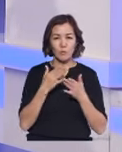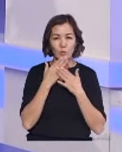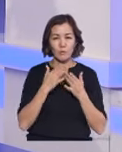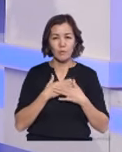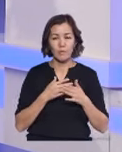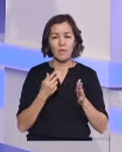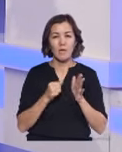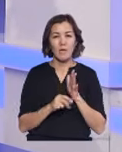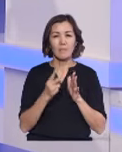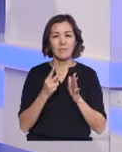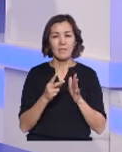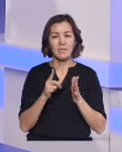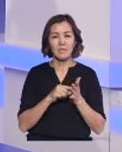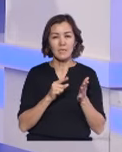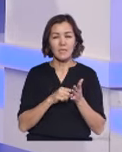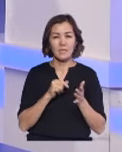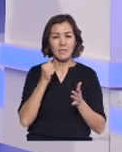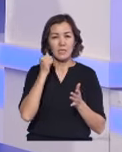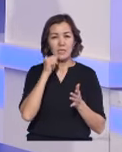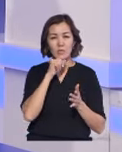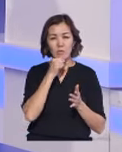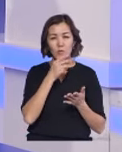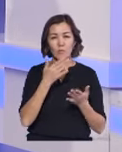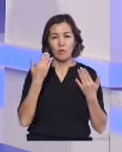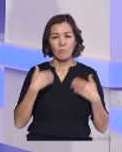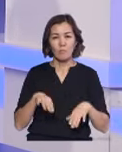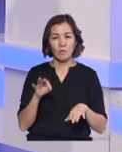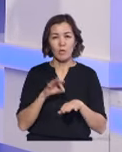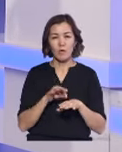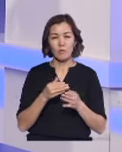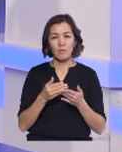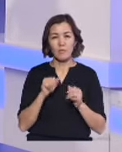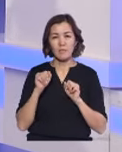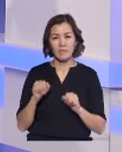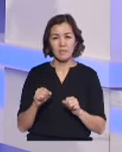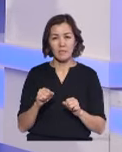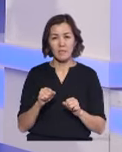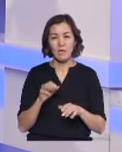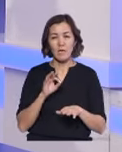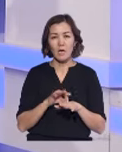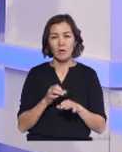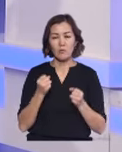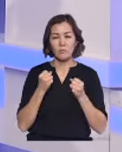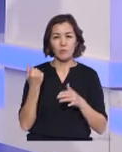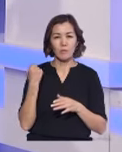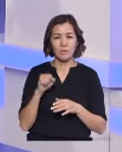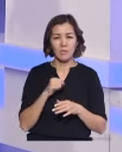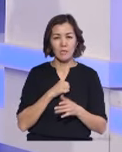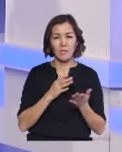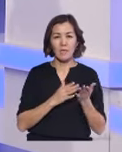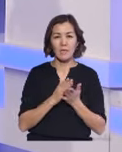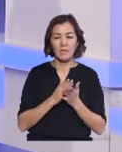62 жастағы зейнеткердің бұл әрекеті бойындағы індеттің алдын алған деседі. Себебі ауруын спортпен жеңген.